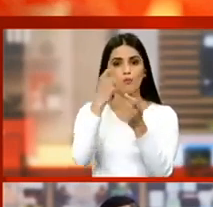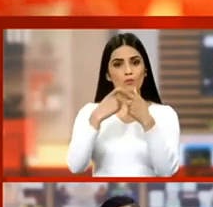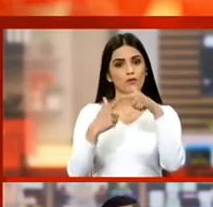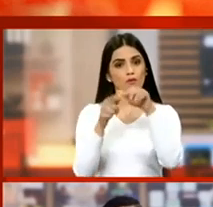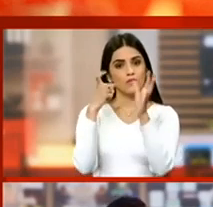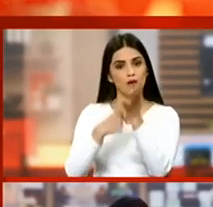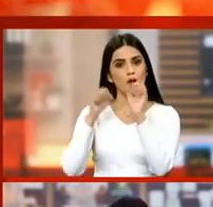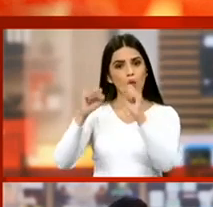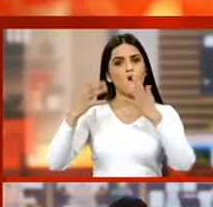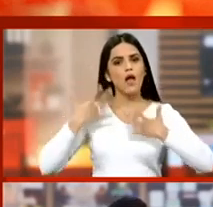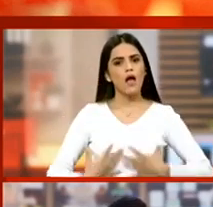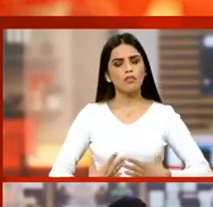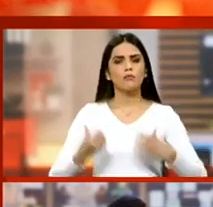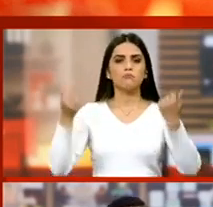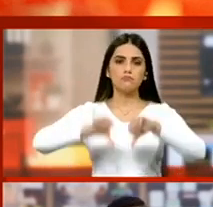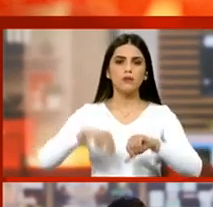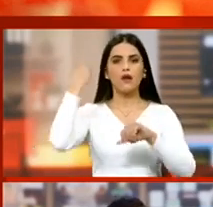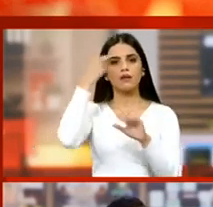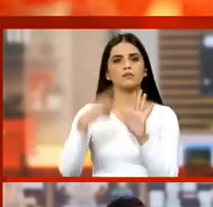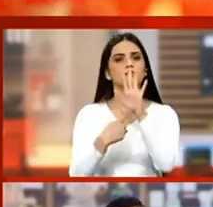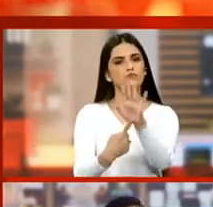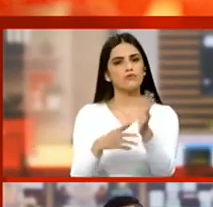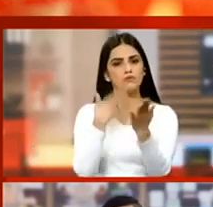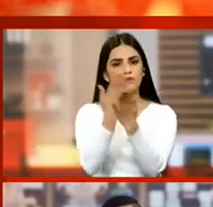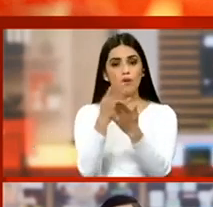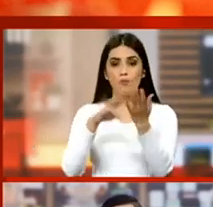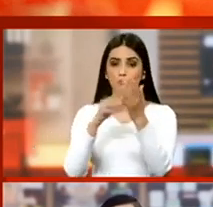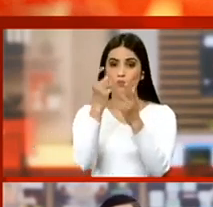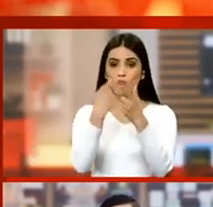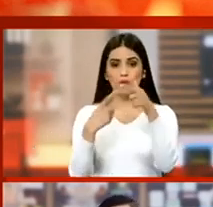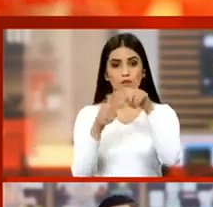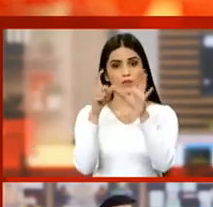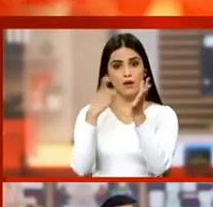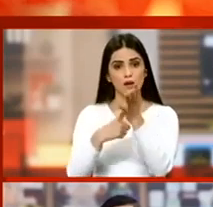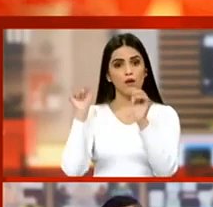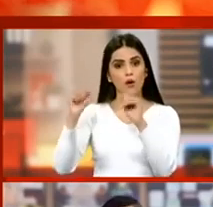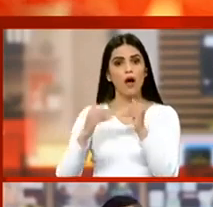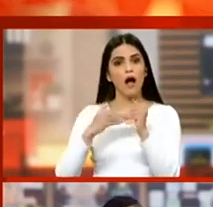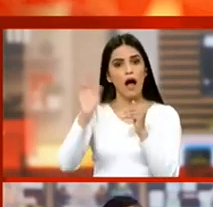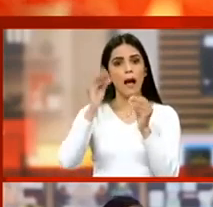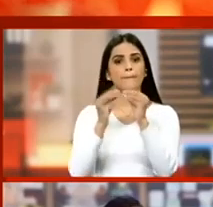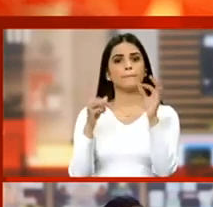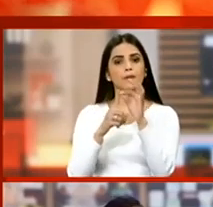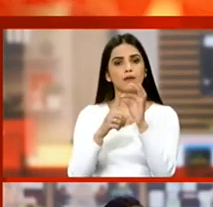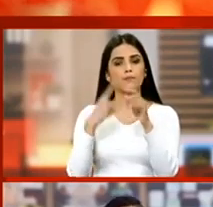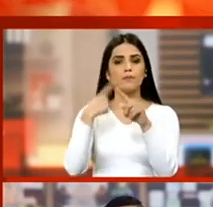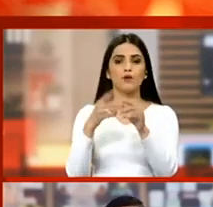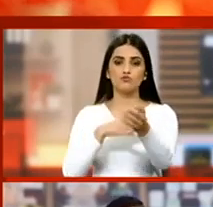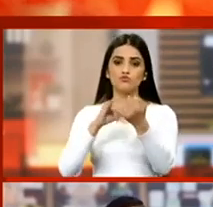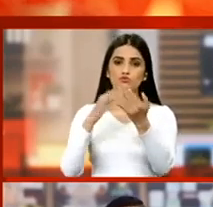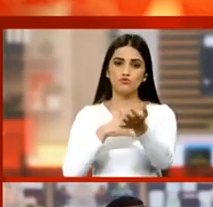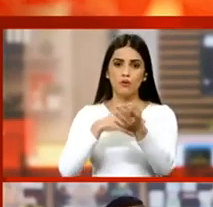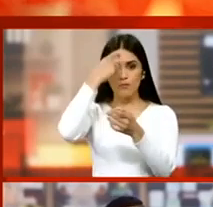अंसारी की खराब सेहत कहबाला दिया जिसमें कहा गया है कि मुखतार अंसारी हाई बलड प्रेशर, डाइबिटीस